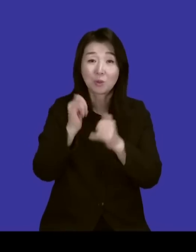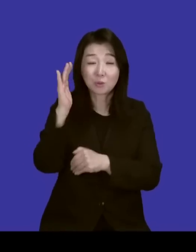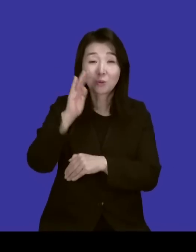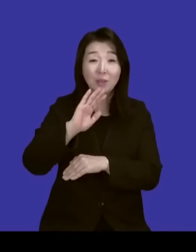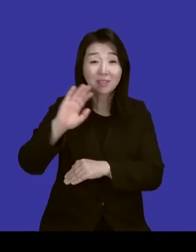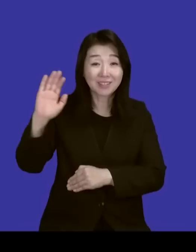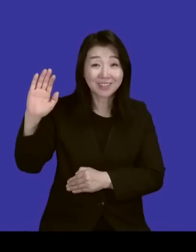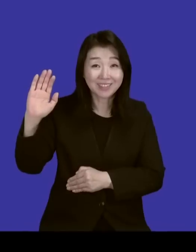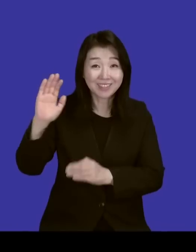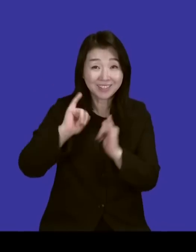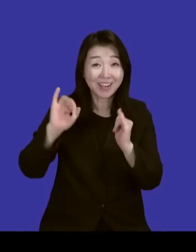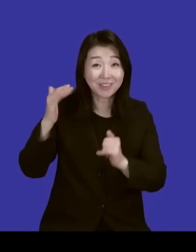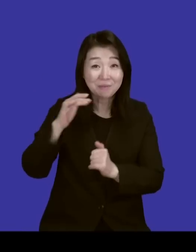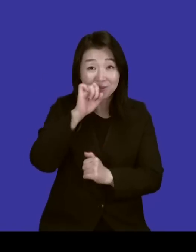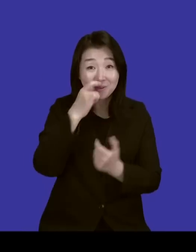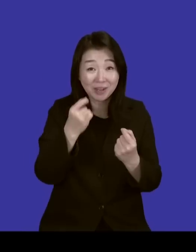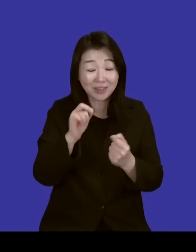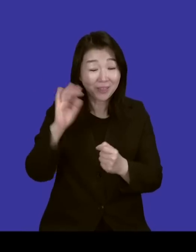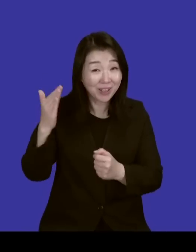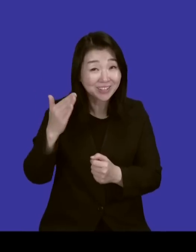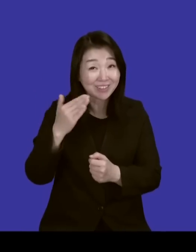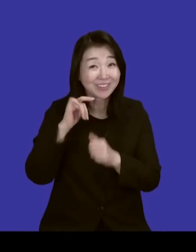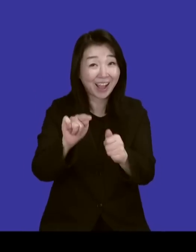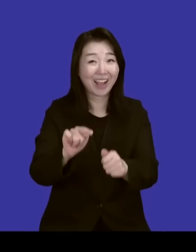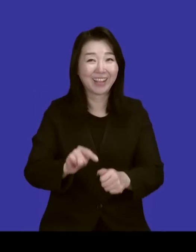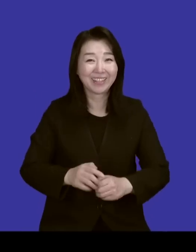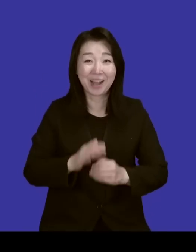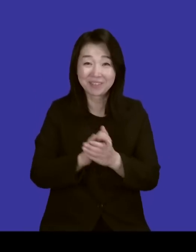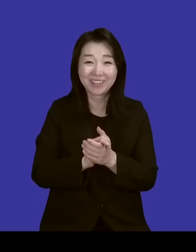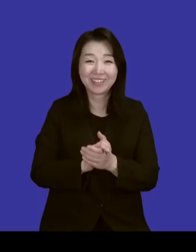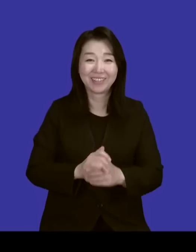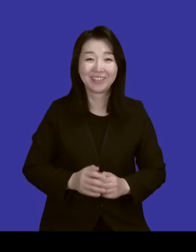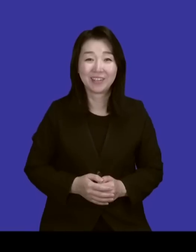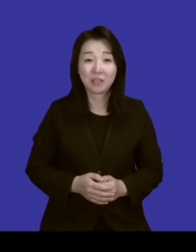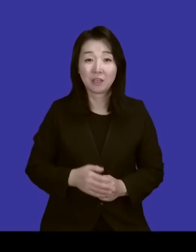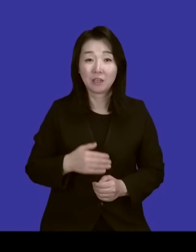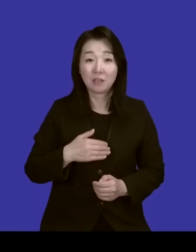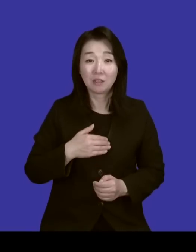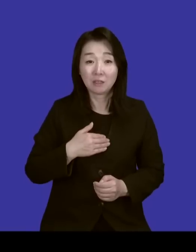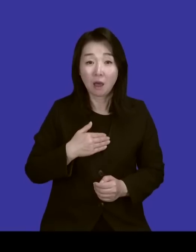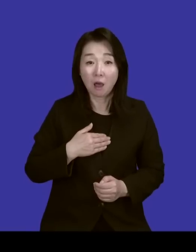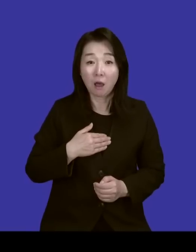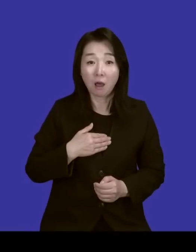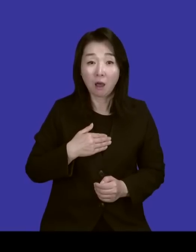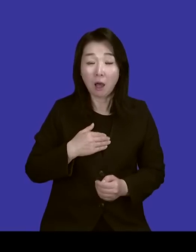좋겠어요. 될지어다. 아멘. 저 너무 무서워서 아멘.